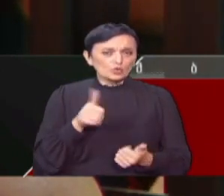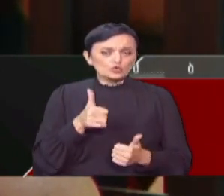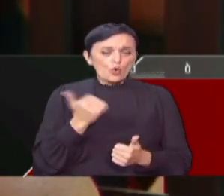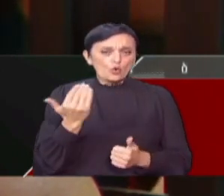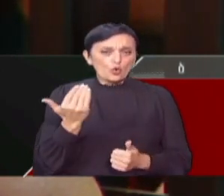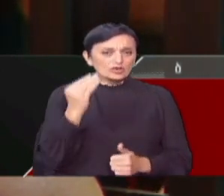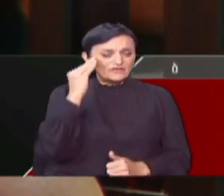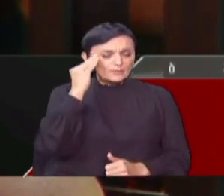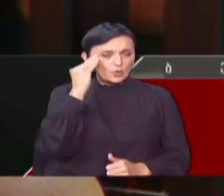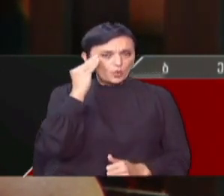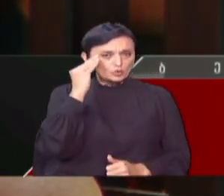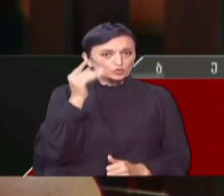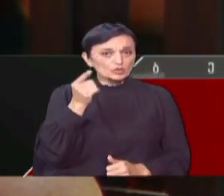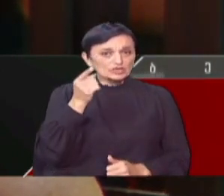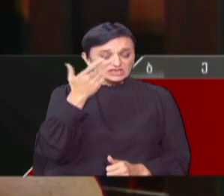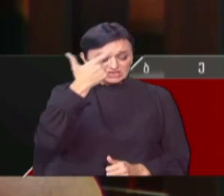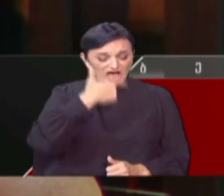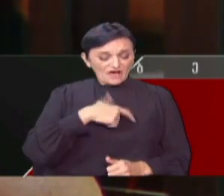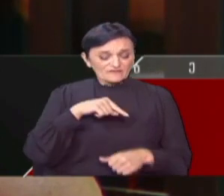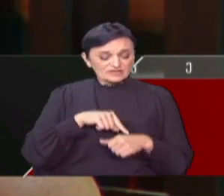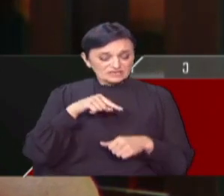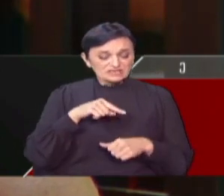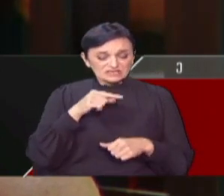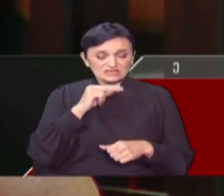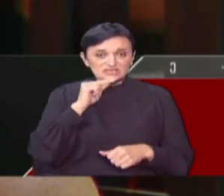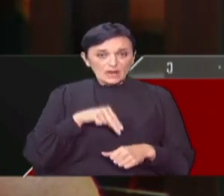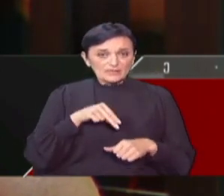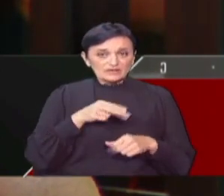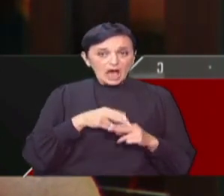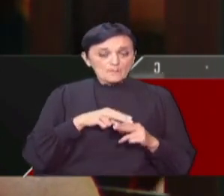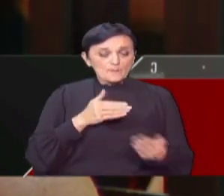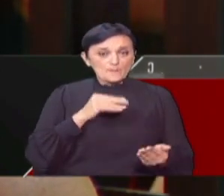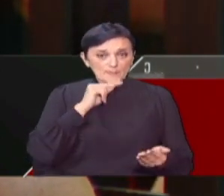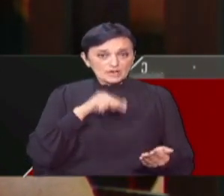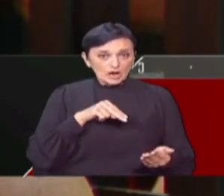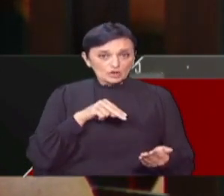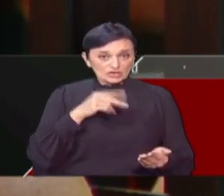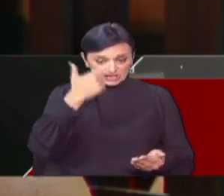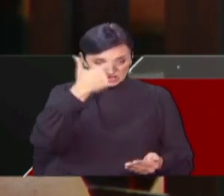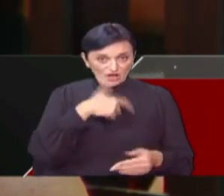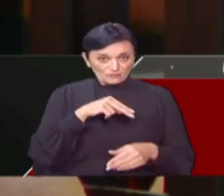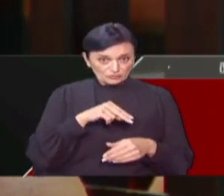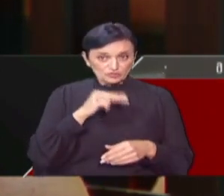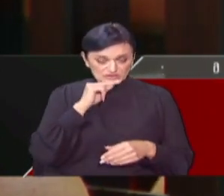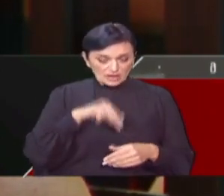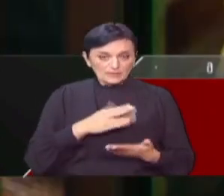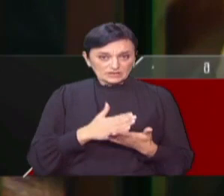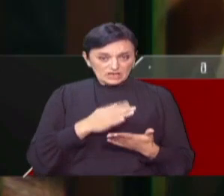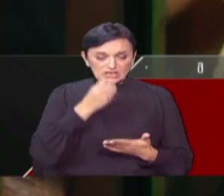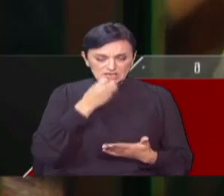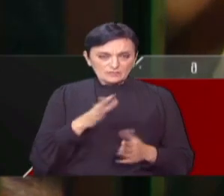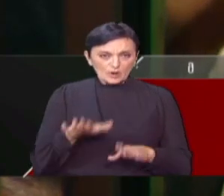Როგორია თქვენი პოზიცია? Ცნობთ თუ არა თავს დამნაშავეთ საქმეში ბრალდებაში? Ცნობთ თავს დამნაშავეთ, კი ბატონო,